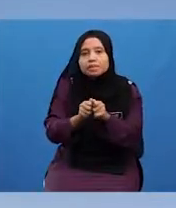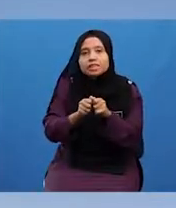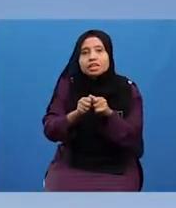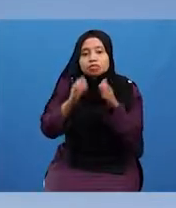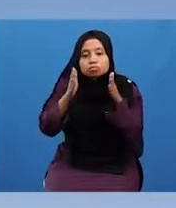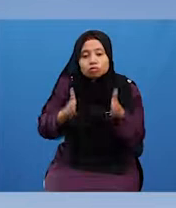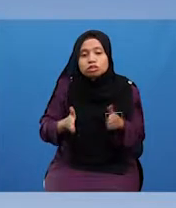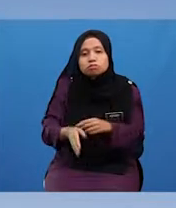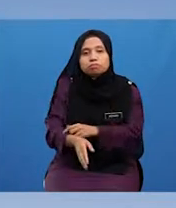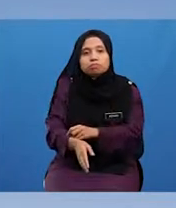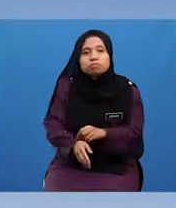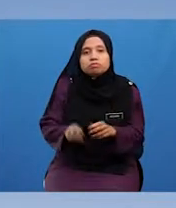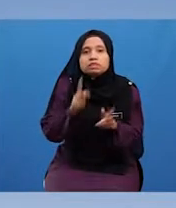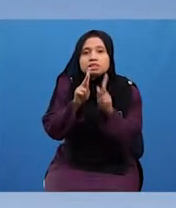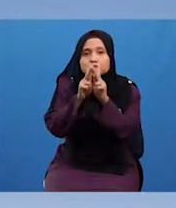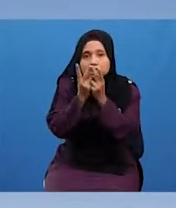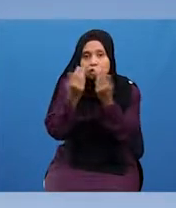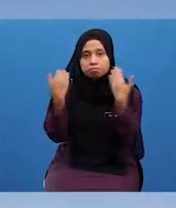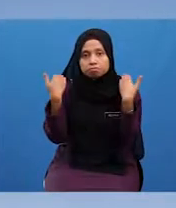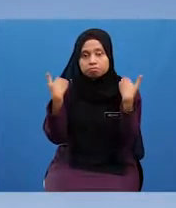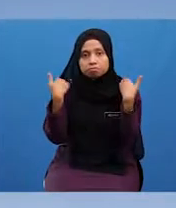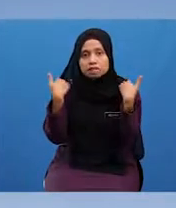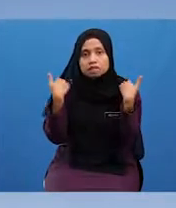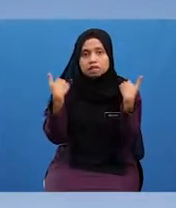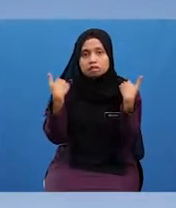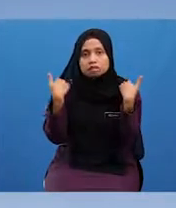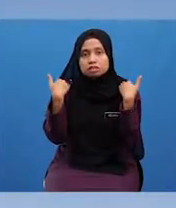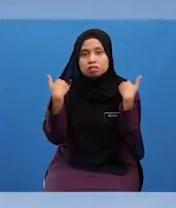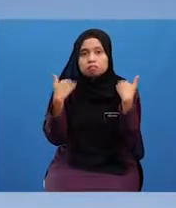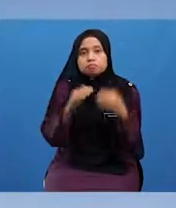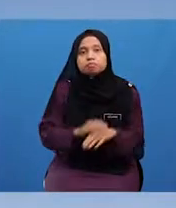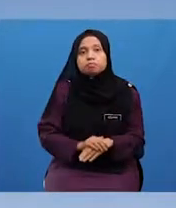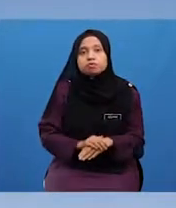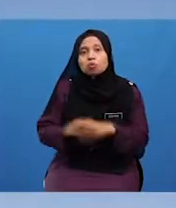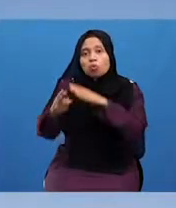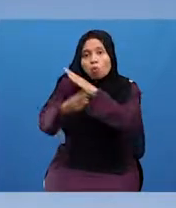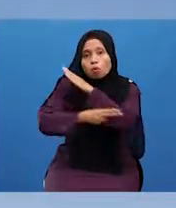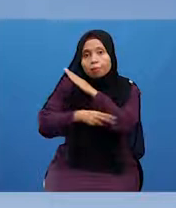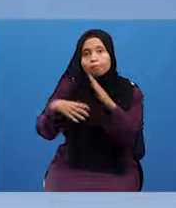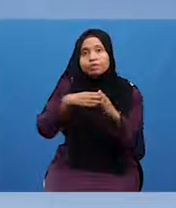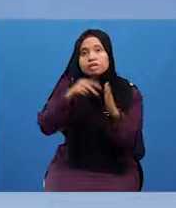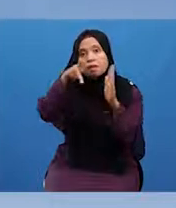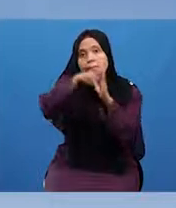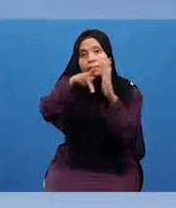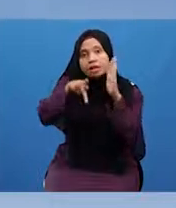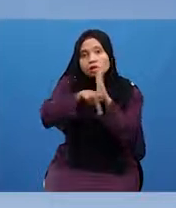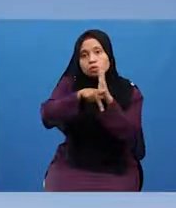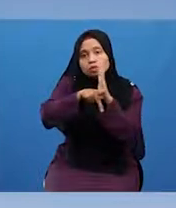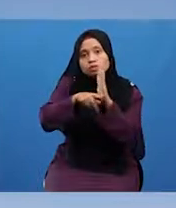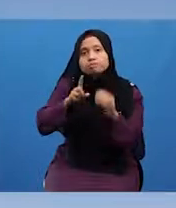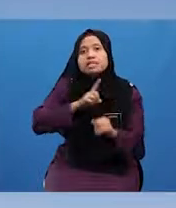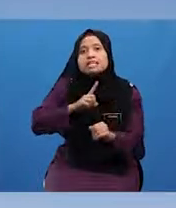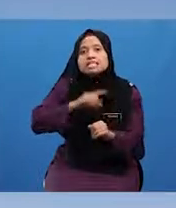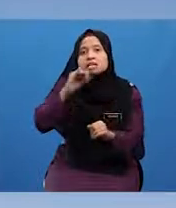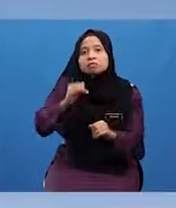makhluk. Kitab Allah mengandungi syariat, iaitu hukum dan peraturan Islam